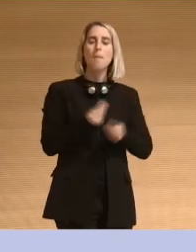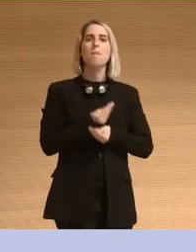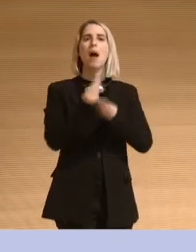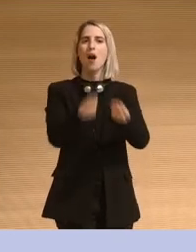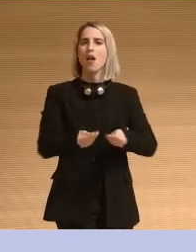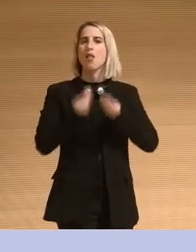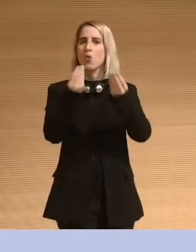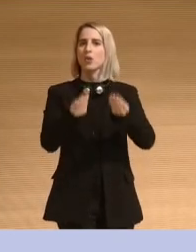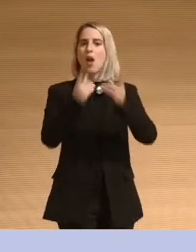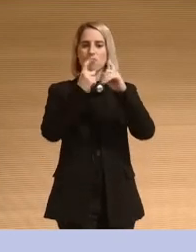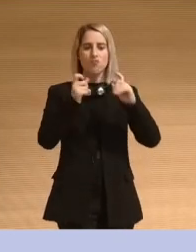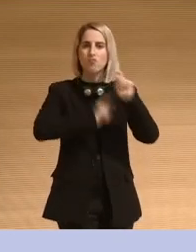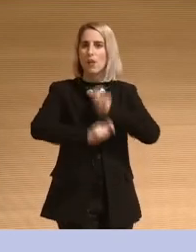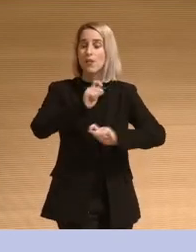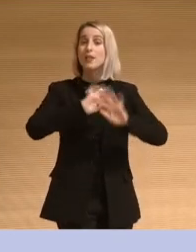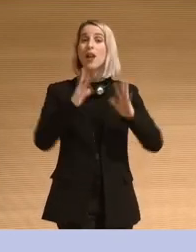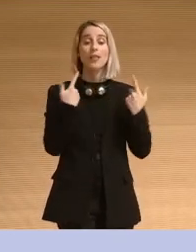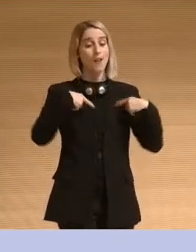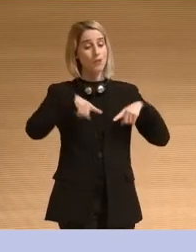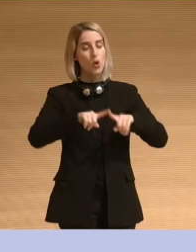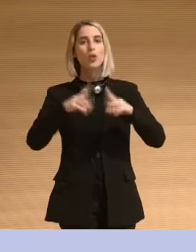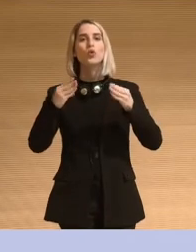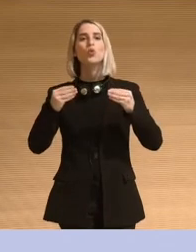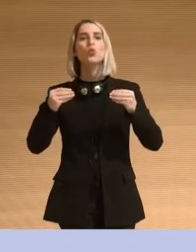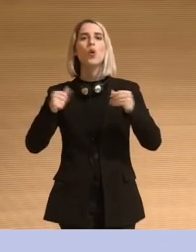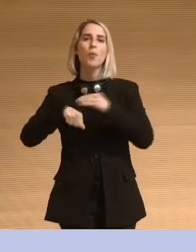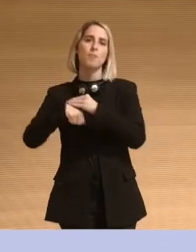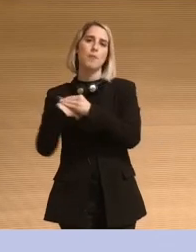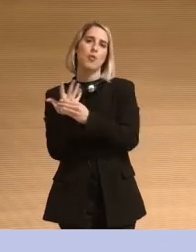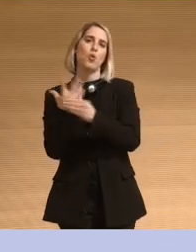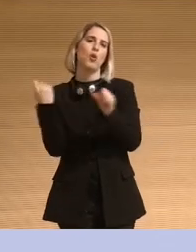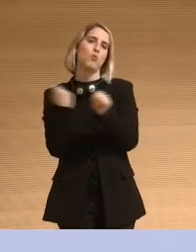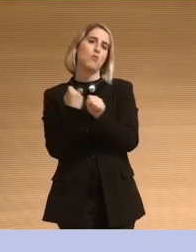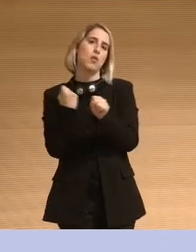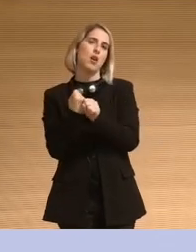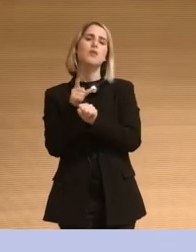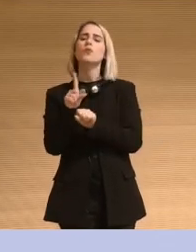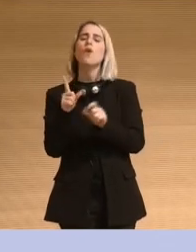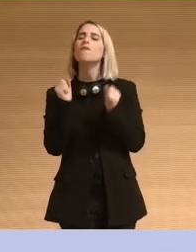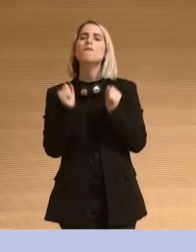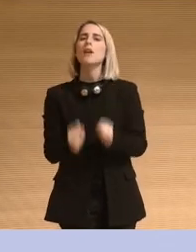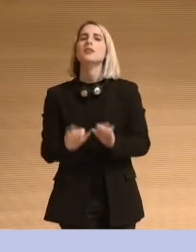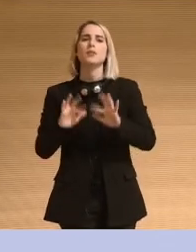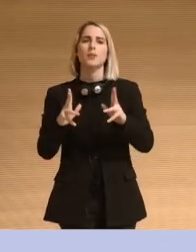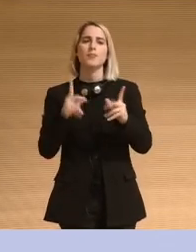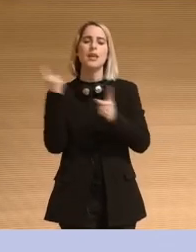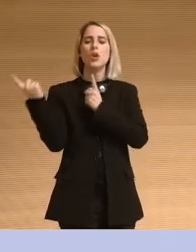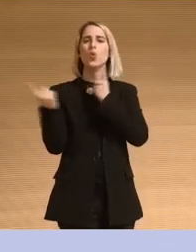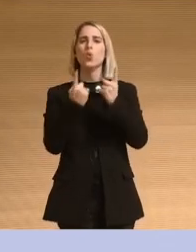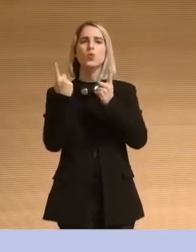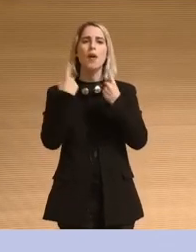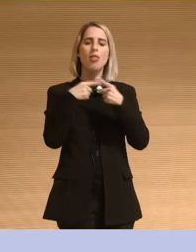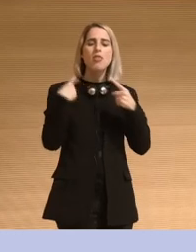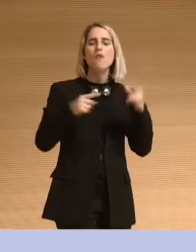που παρήγαγε, αλλά κυρίως για τη μεθοδολογία δουλειάς του, η οποία βασίστηκε πάρα πολύ σε ένα οικοσύστημα εταίρων